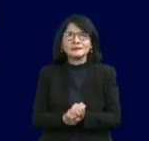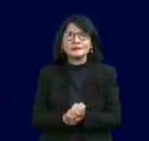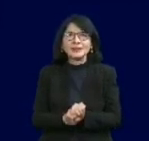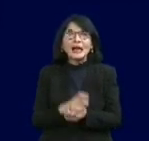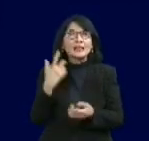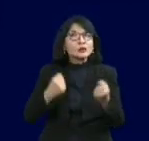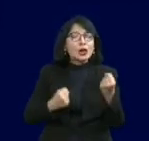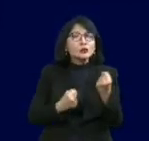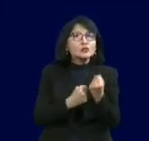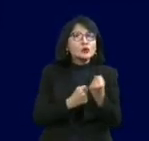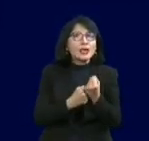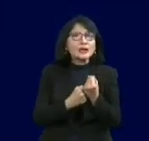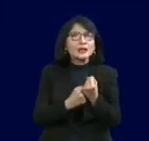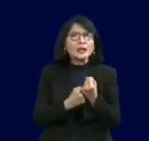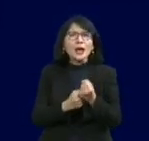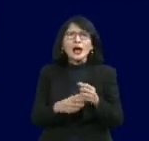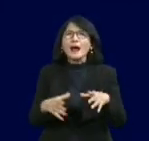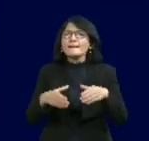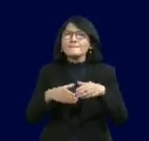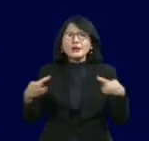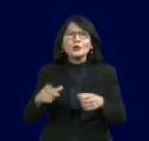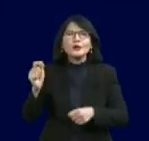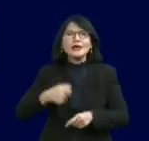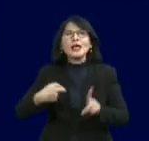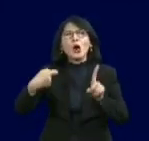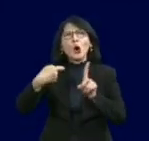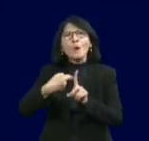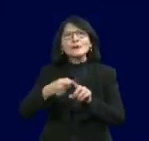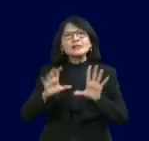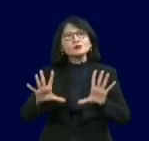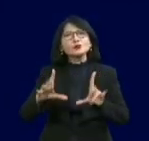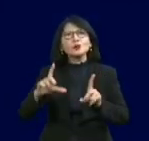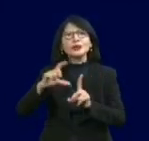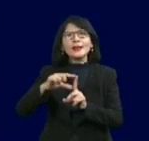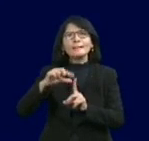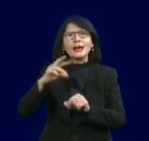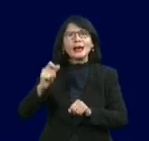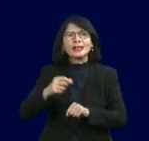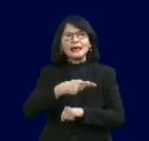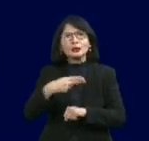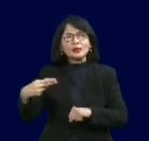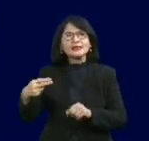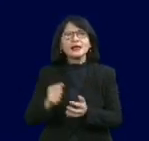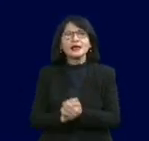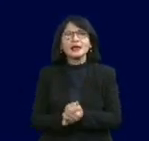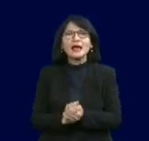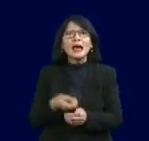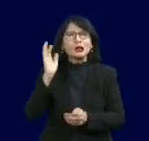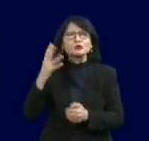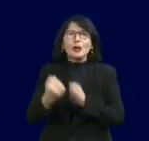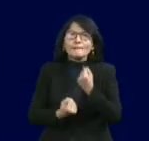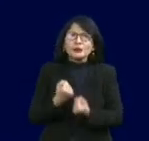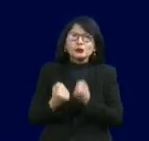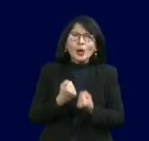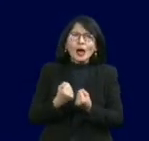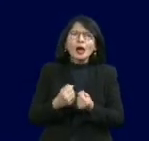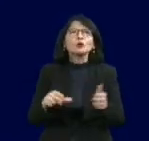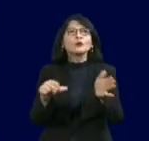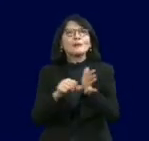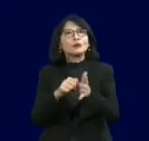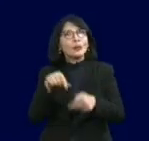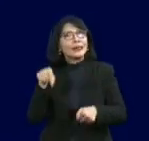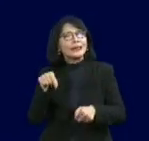dari dukungan penuh dari Komisi 10 DPR RI yang telah juga berjuang untuk bantuan